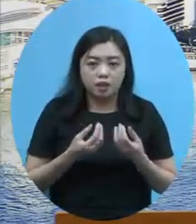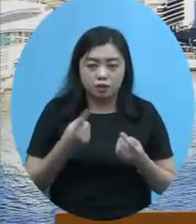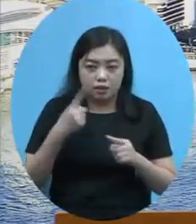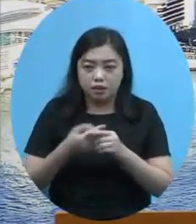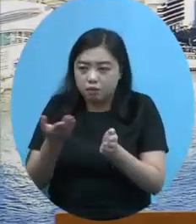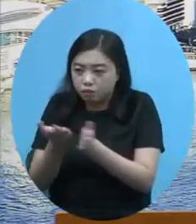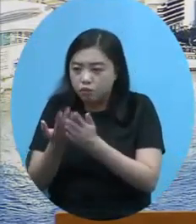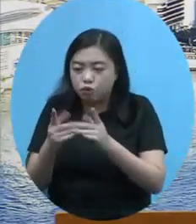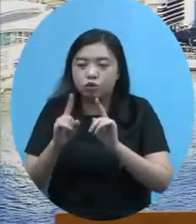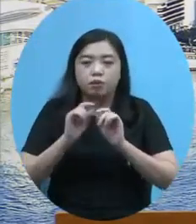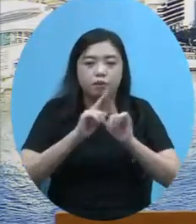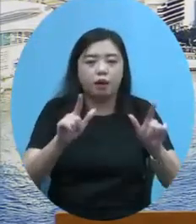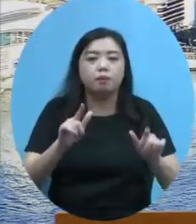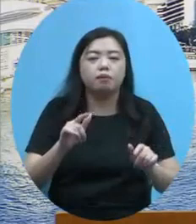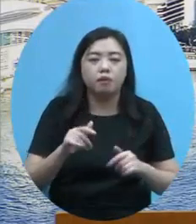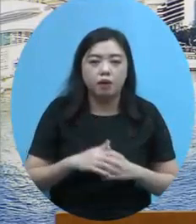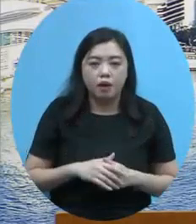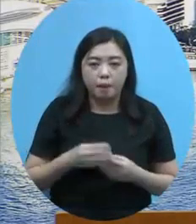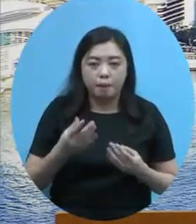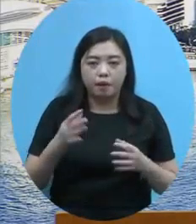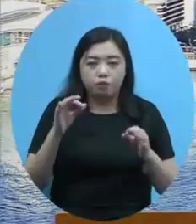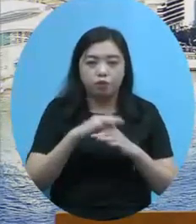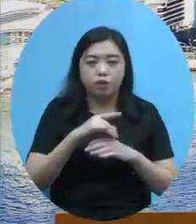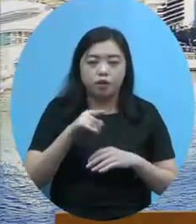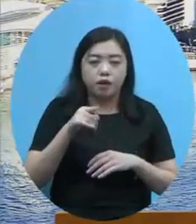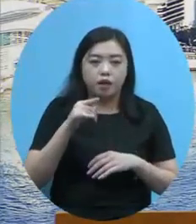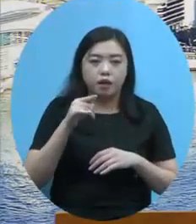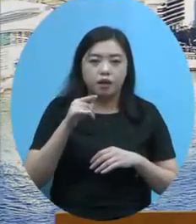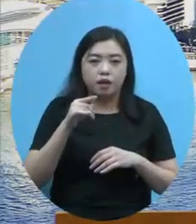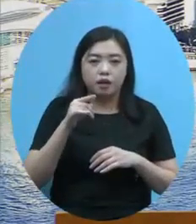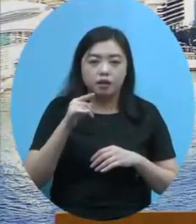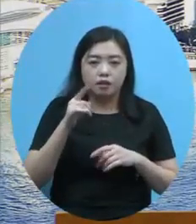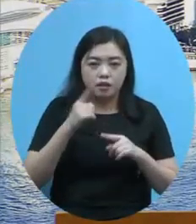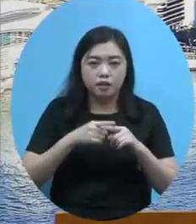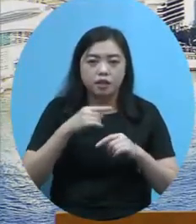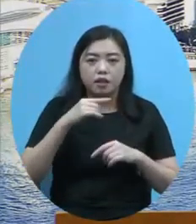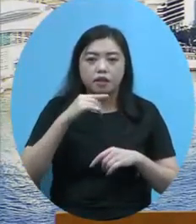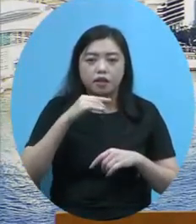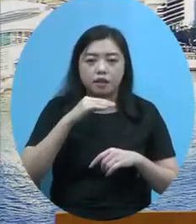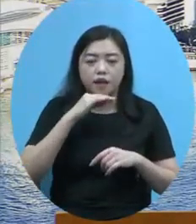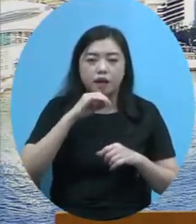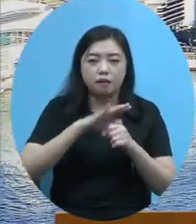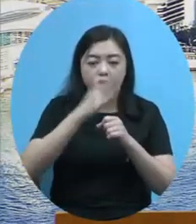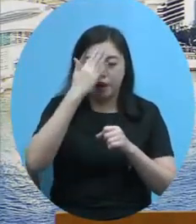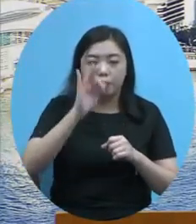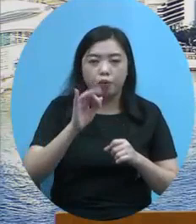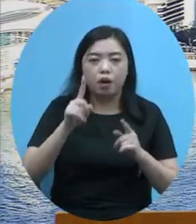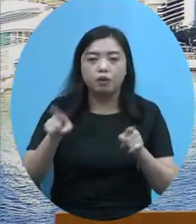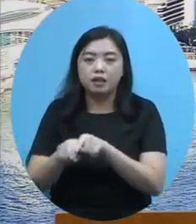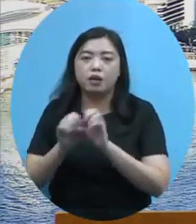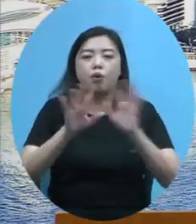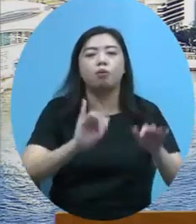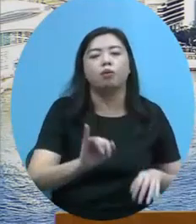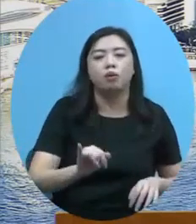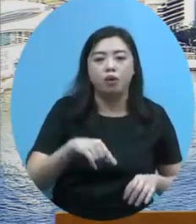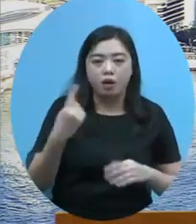咗之後先至公布，咁就避免即係將一啲嘅假陽性嘅個案咧都一併公布。咁灣仔嗰個